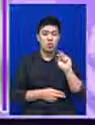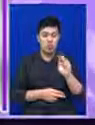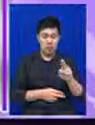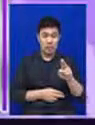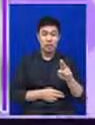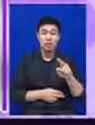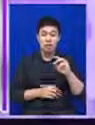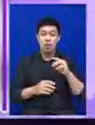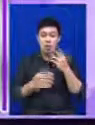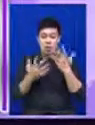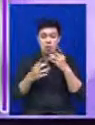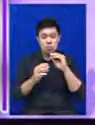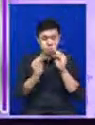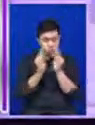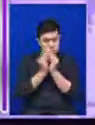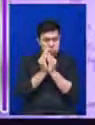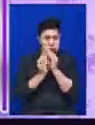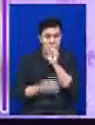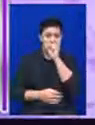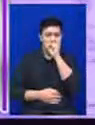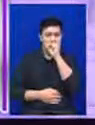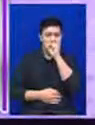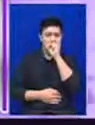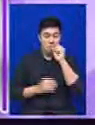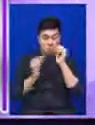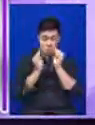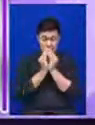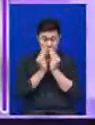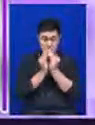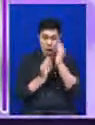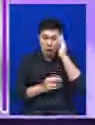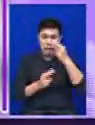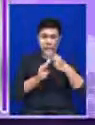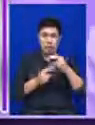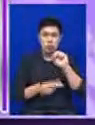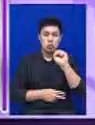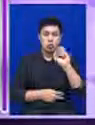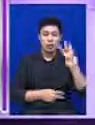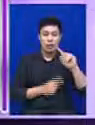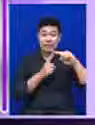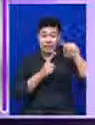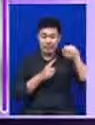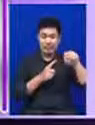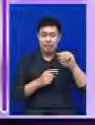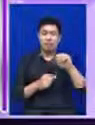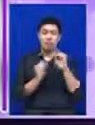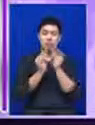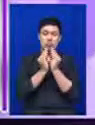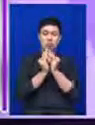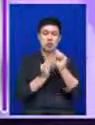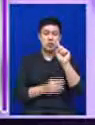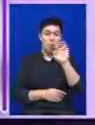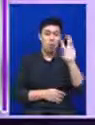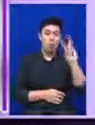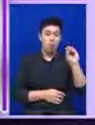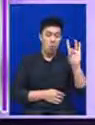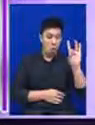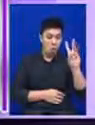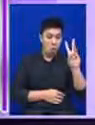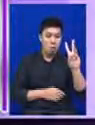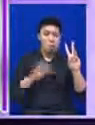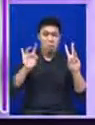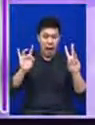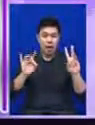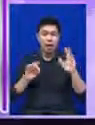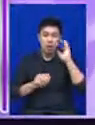โดยใช้วิธีการลงคะแนนลับผลการลงคะแนนนะคะนายสุวัฒน์ได้รับความเห็นชอบด้วยคะแนน166ต่อ8เสียงนายสังสิทธิ์เห็น